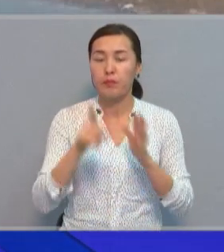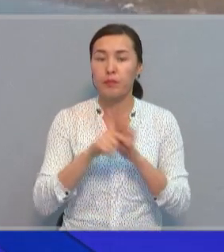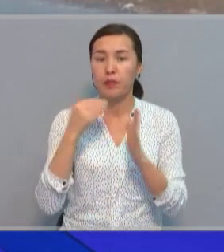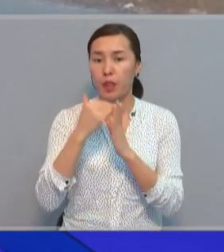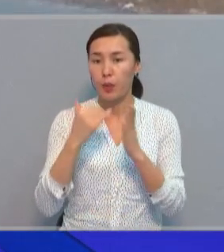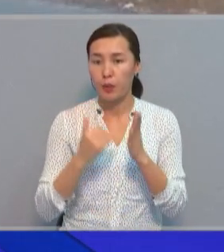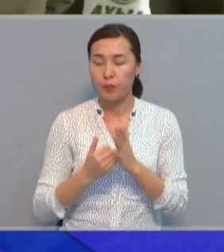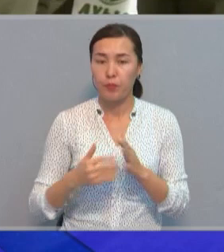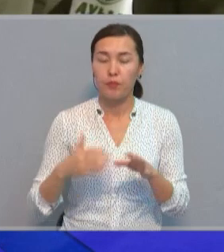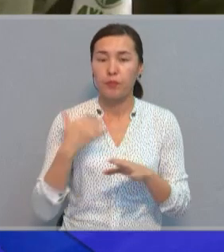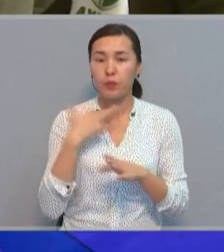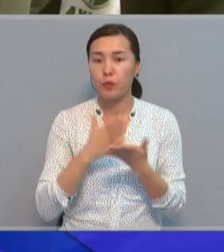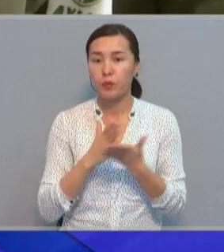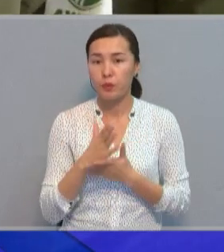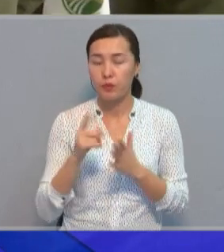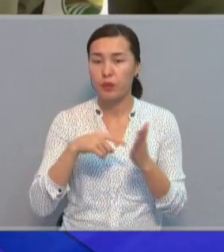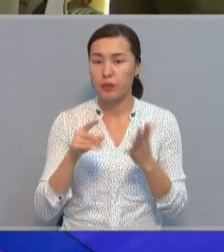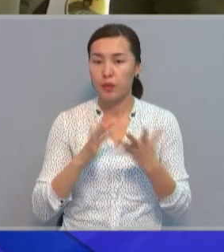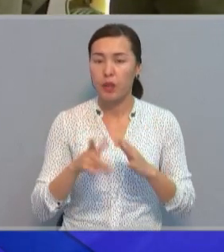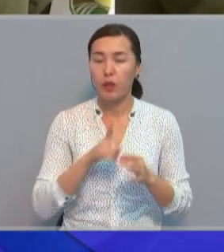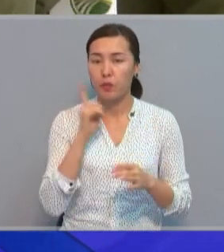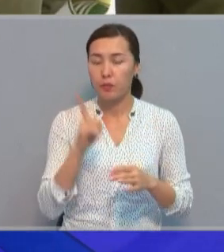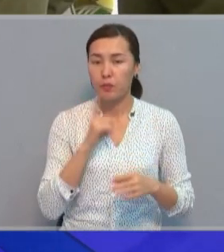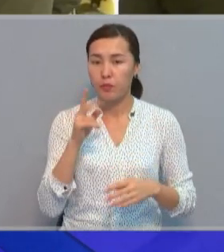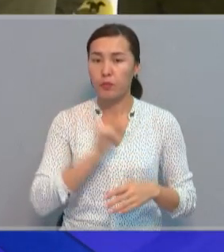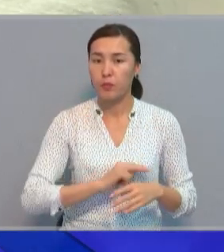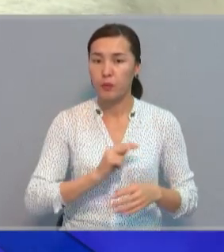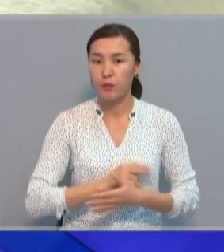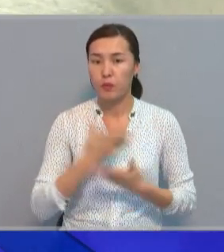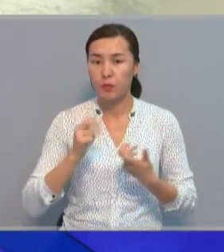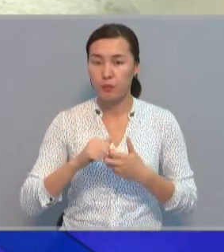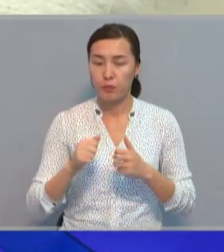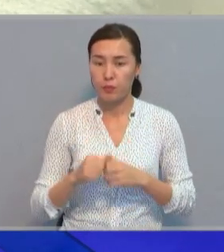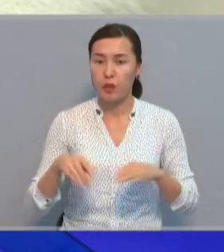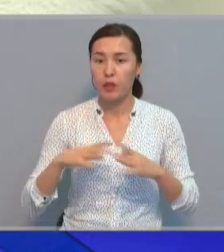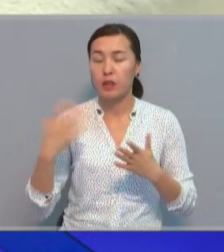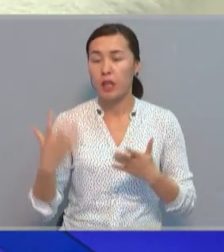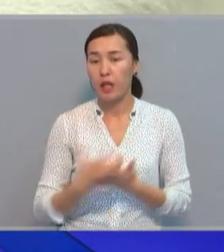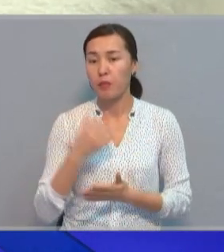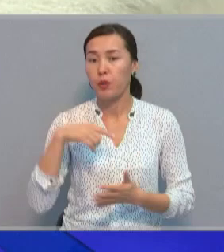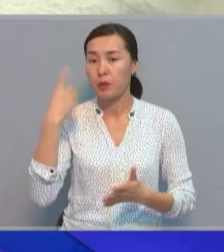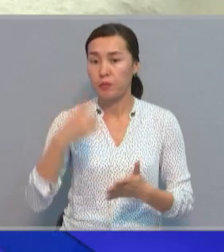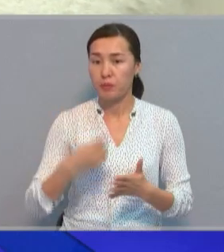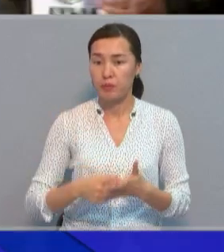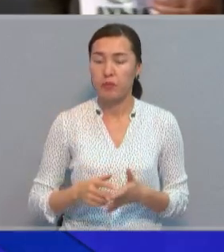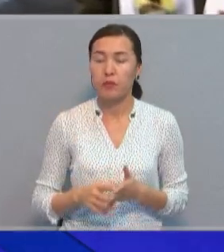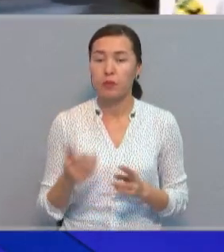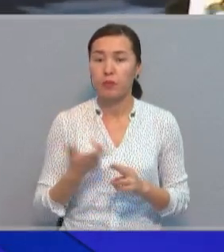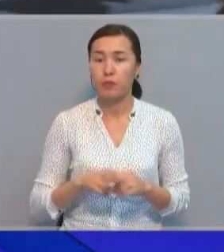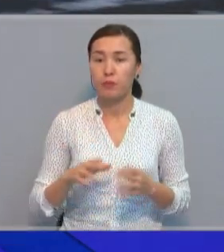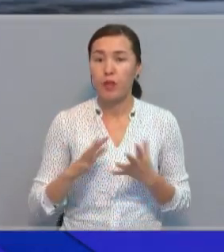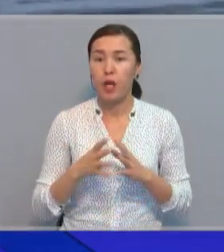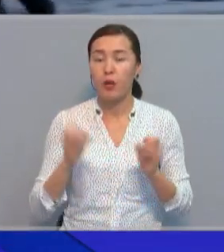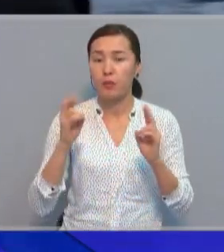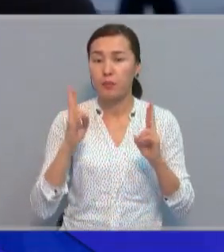Сайлауалды бағдарламаларының басым бағыты болып бекітілген ауыл жастарының жұмыссыздық мәселесі оң шешімін табатынына сеніммен қарайды. Өйткені